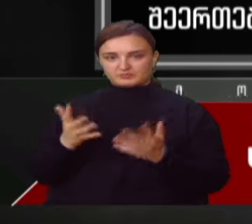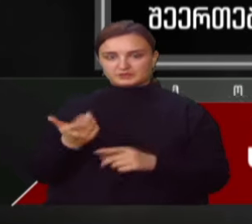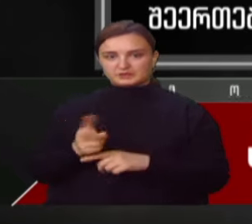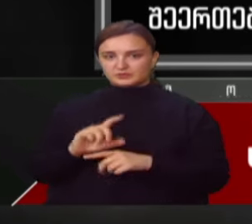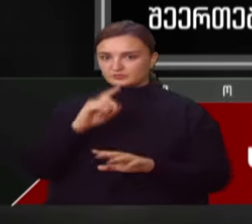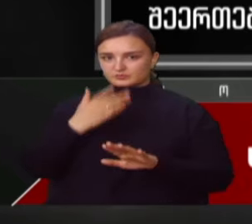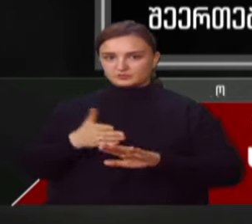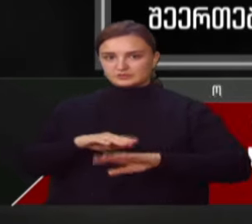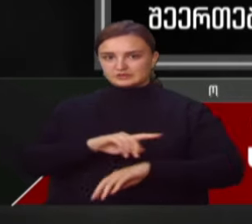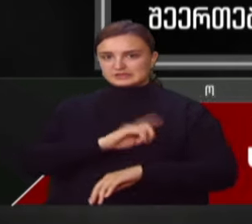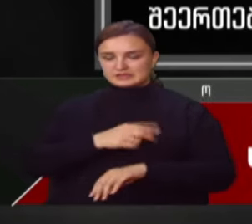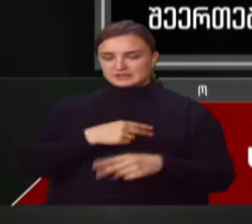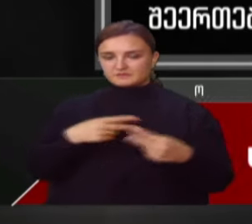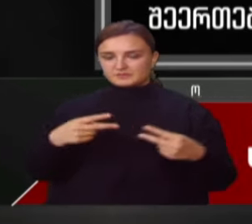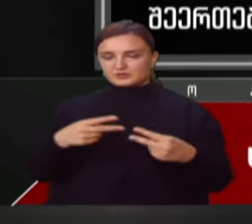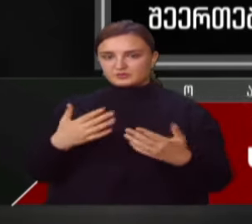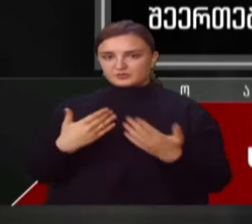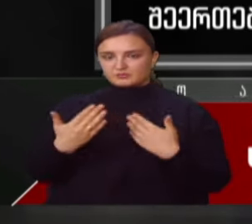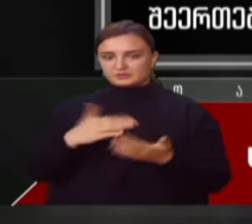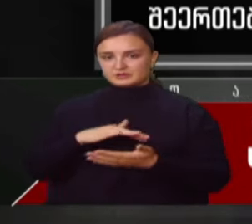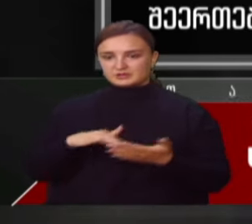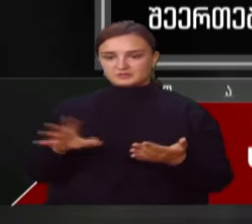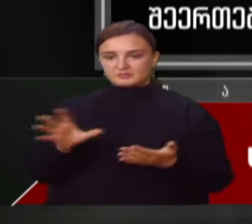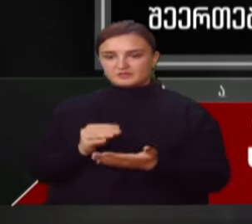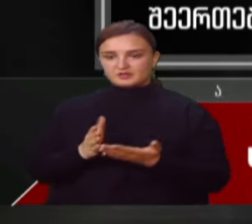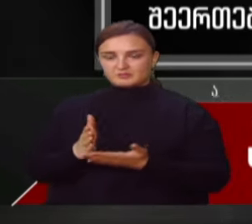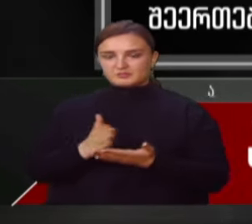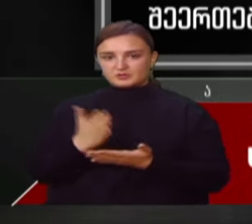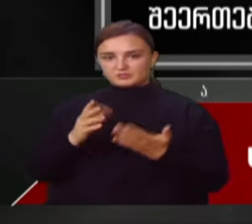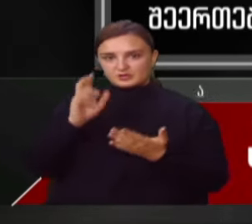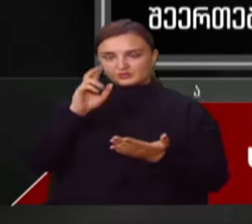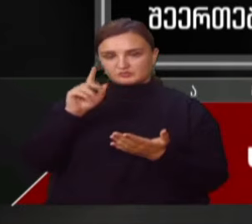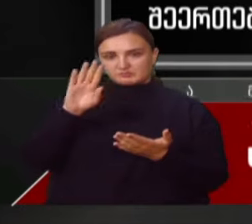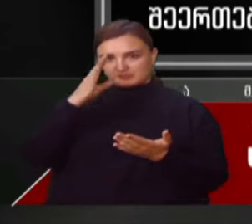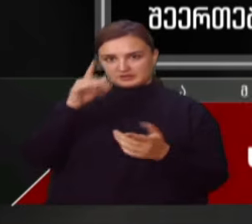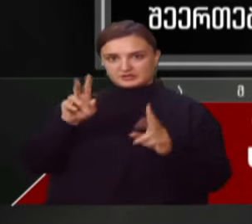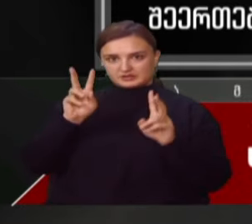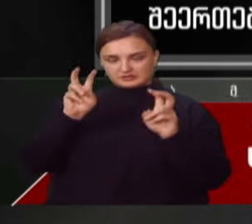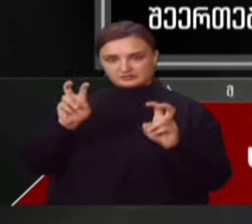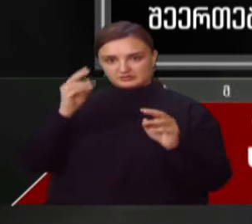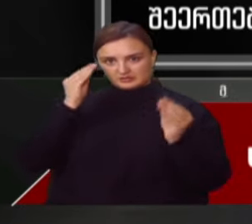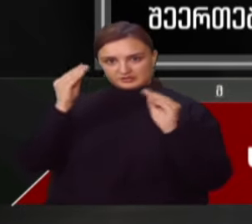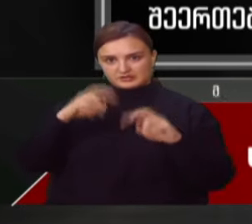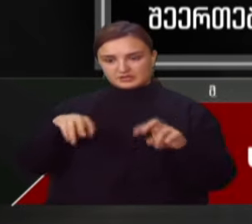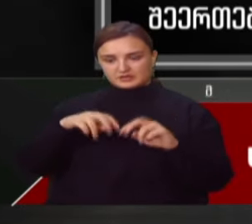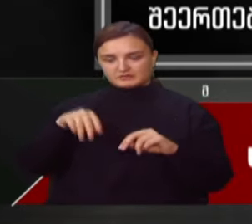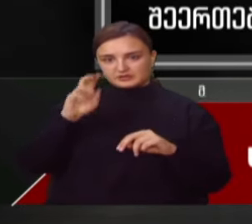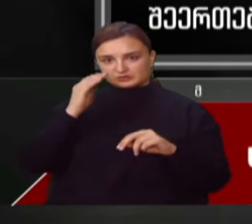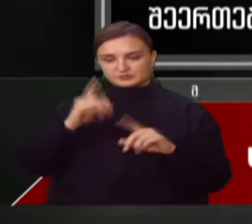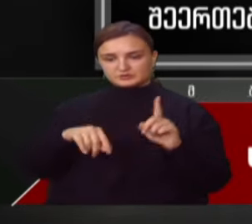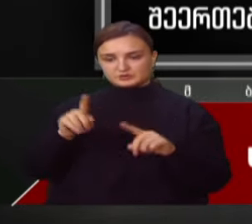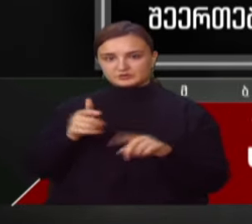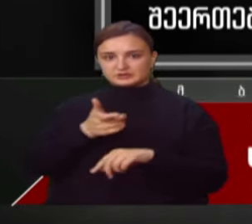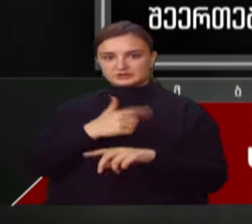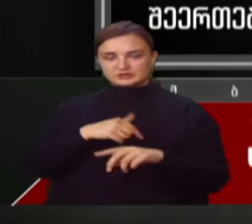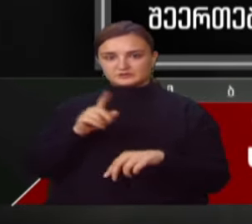ძალიან რთულია ძლიერი პარტნიორობის გაგრძელება ყველა იმ მიმართულებით, თუ ხელისუფლება მტრად განგვიხილავს და საქართველოს ხელისუფლების ზოგიერთი წევრი